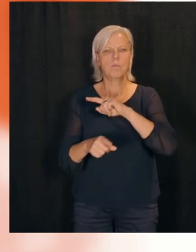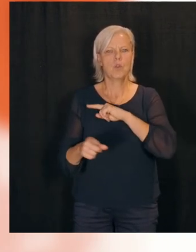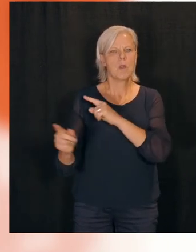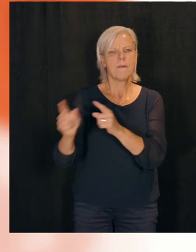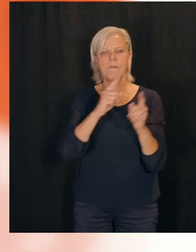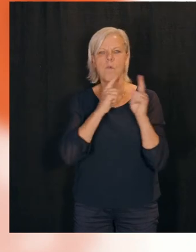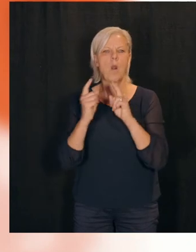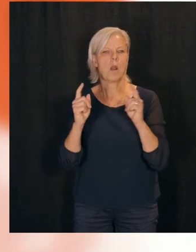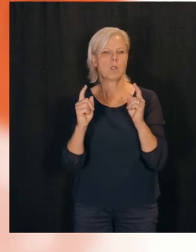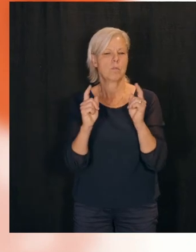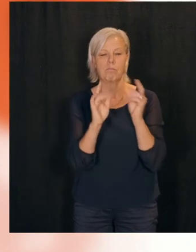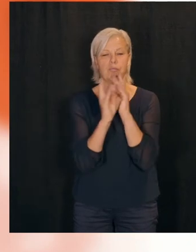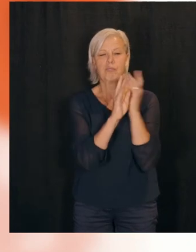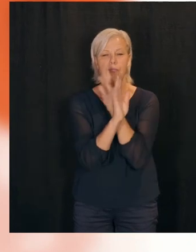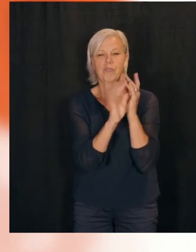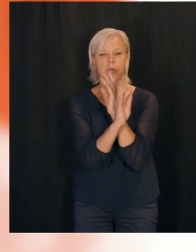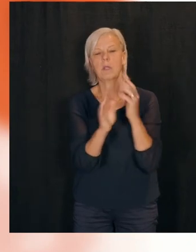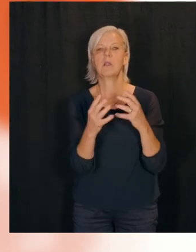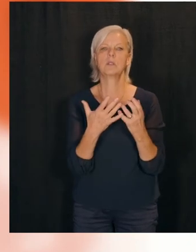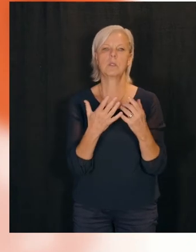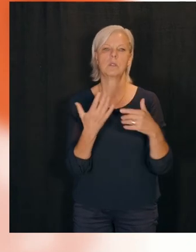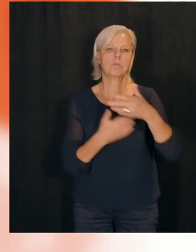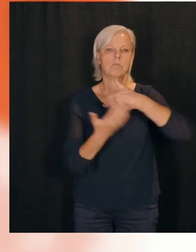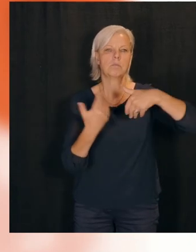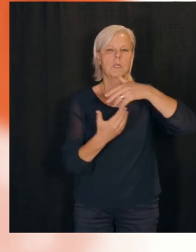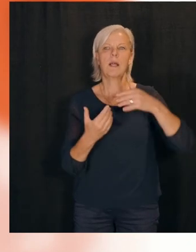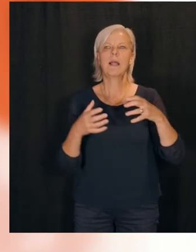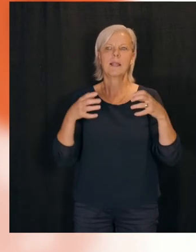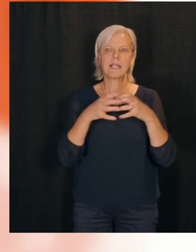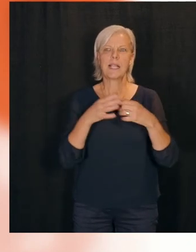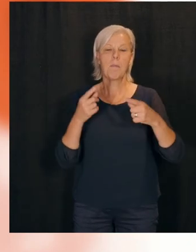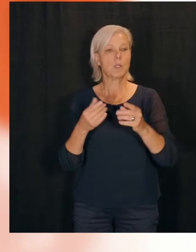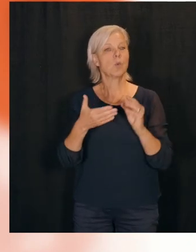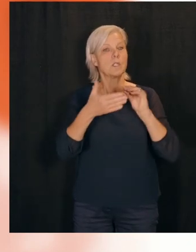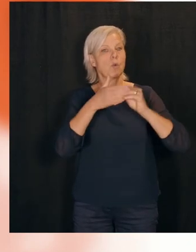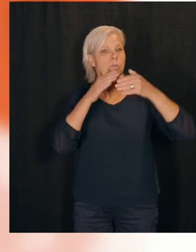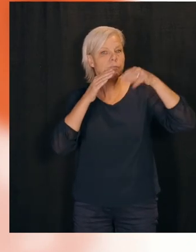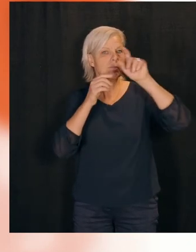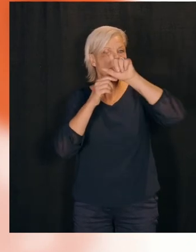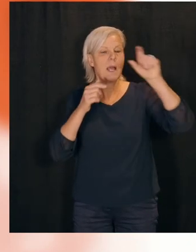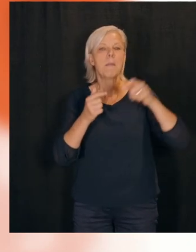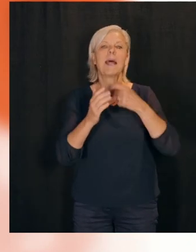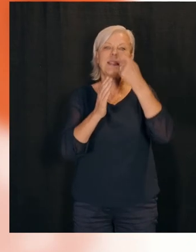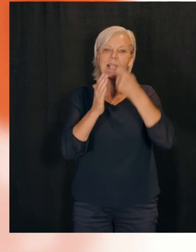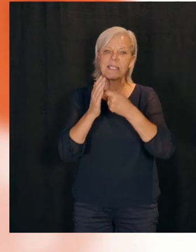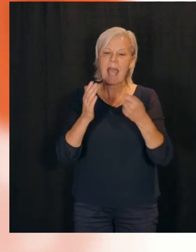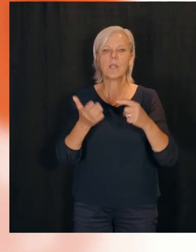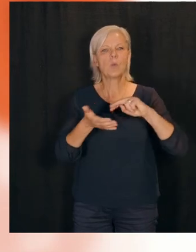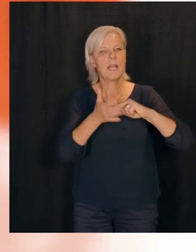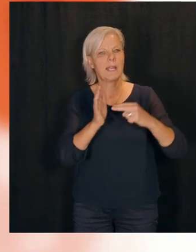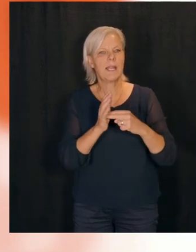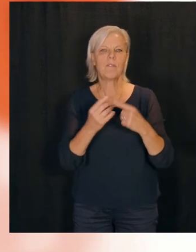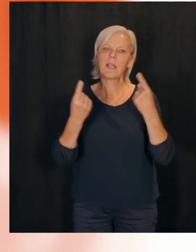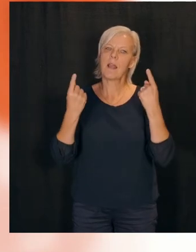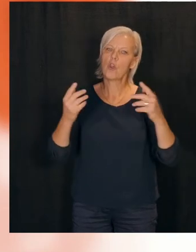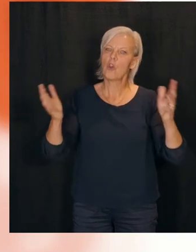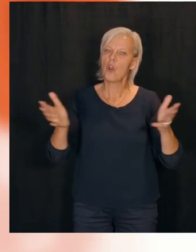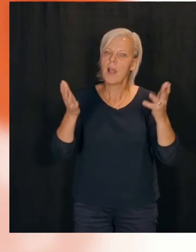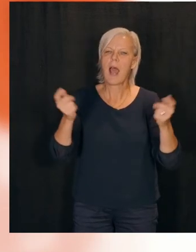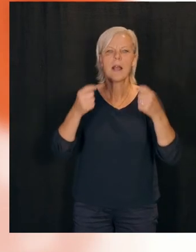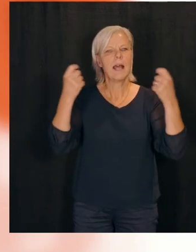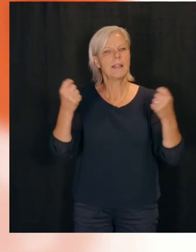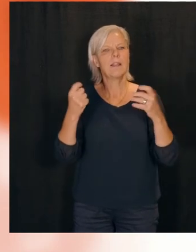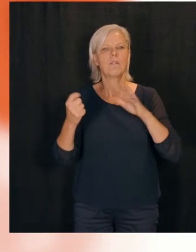design tillsammans. Och ovanför så står det att med design och teknik kan vi hylla att det finns oändligt många sätt att vara i